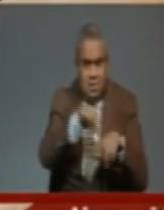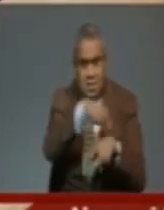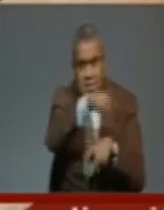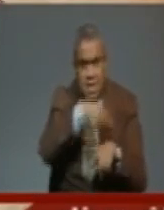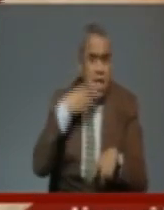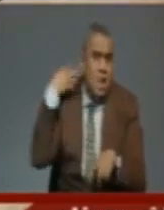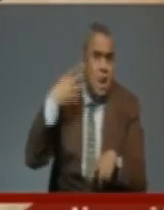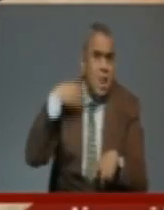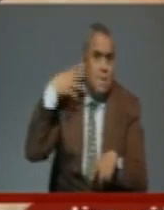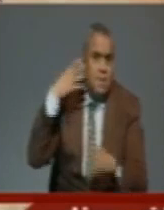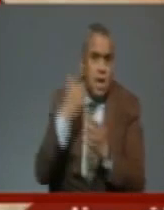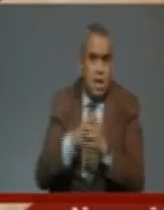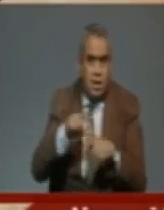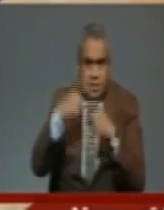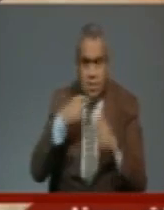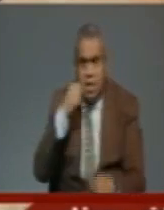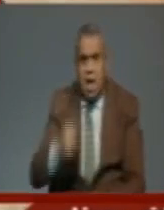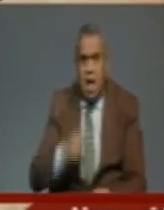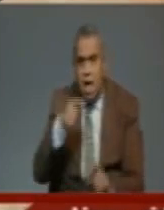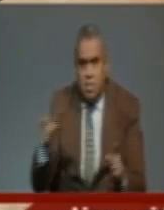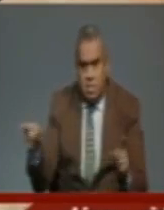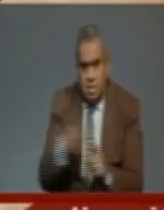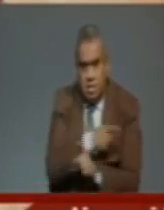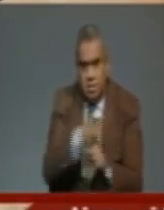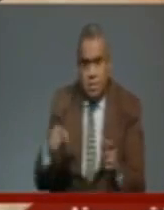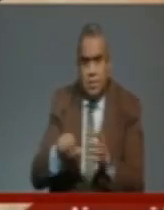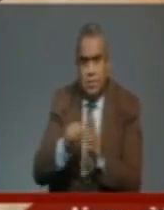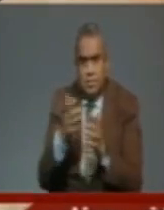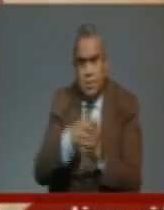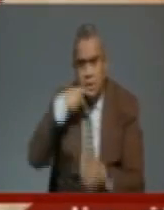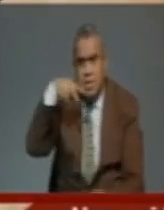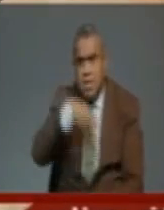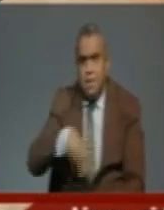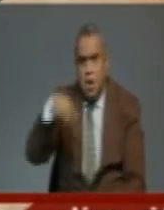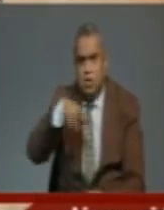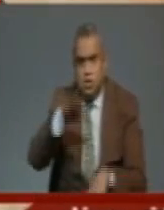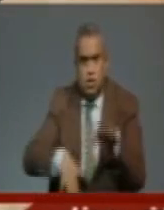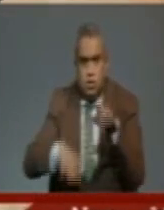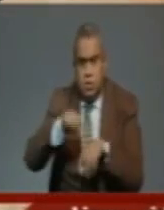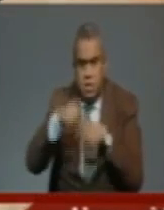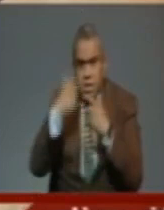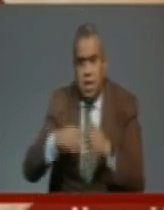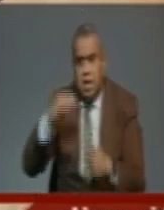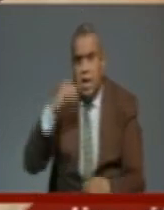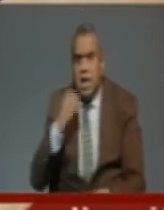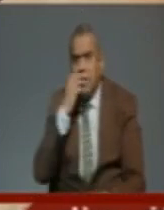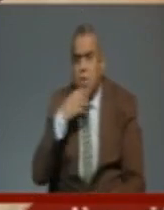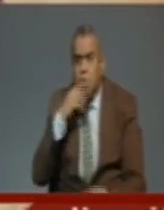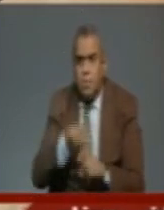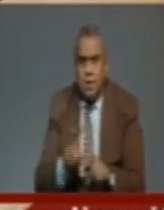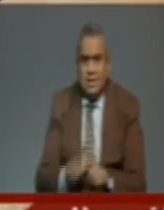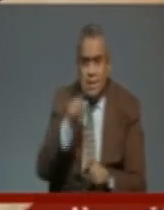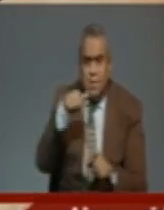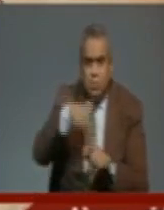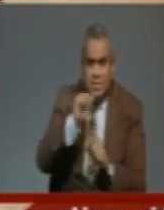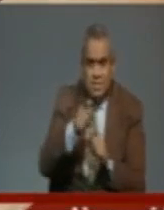منهم خط سكك حديديه وصله جديده بطول 28 كيلو من ميناء جرجوب الى كيلو 67 اللي هو خط السمله،